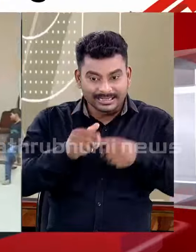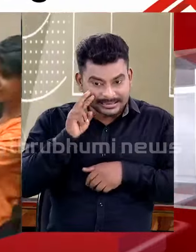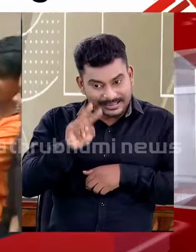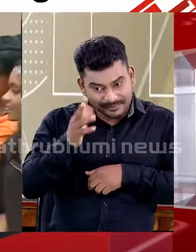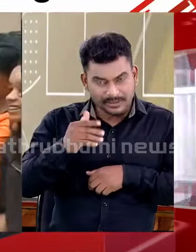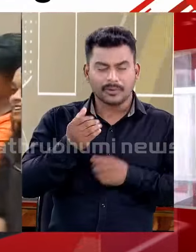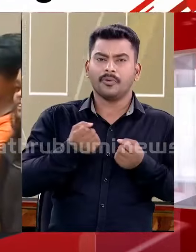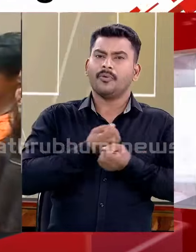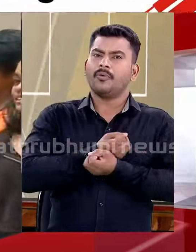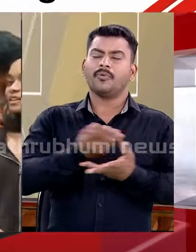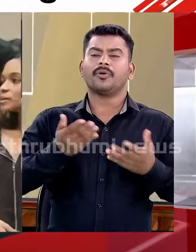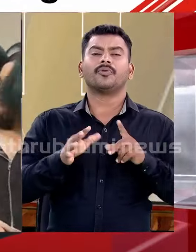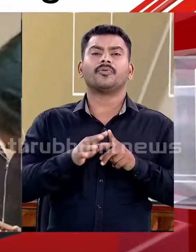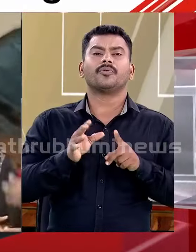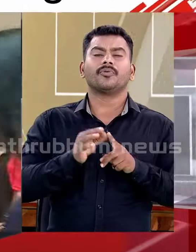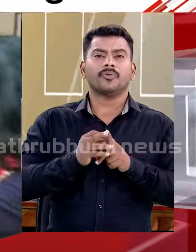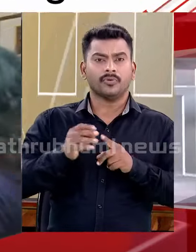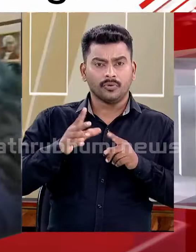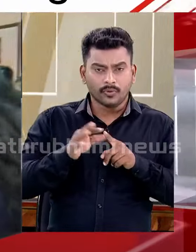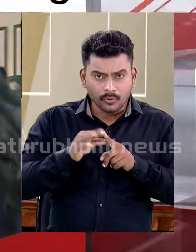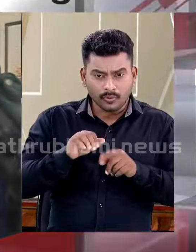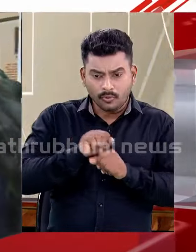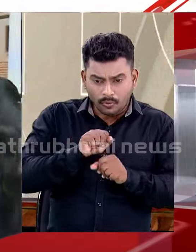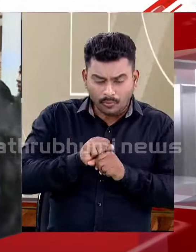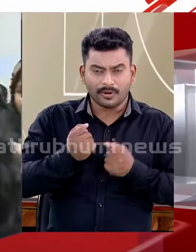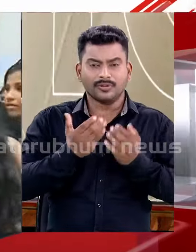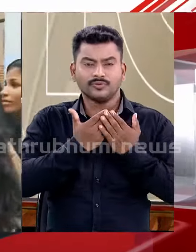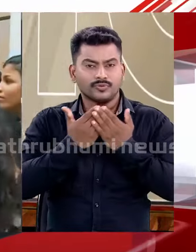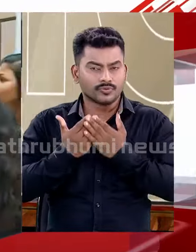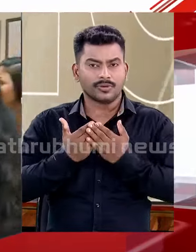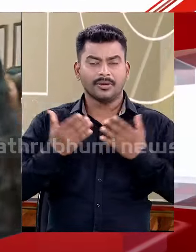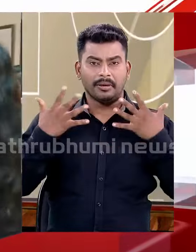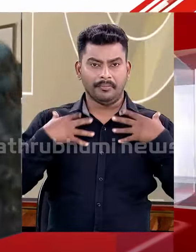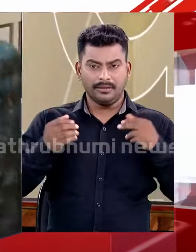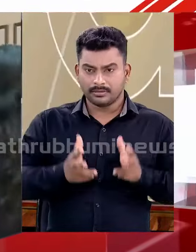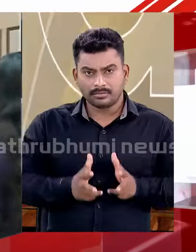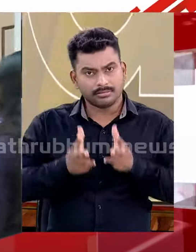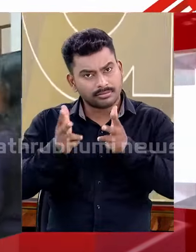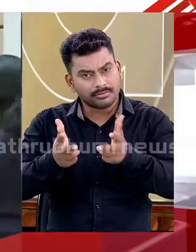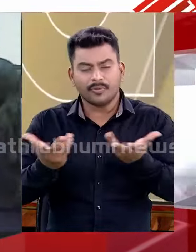ബാക്കി അവരെന്താണ്, ആർക്കും വിളിക്കുകയാണോ, അല്ലെങ്കിൽ ഈ കാര്യങ്ങൾ മന്ത്രി അപ്പൂപ്പനോട് പങ്കുവെക്കുകയാണോ എന്നെല്ലാം കണ്ടറിയാം ദിനേശ്.